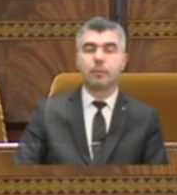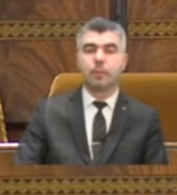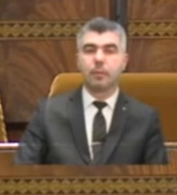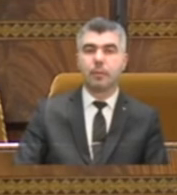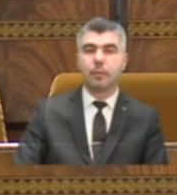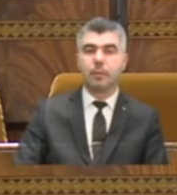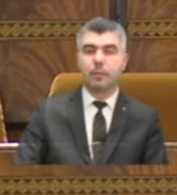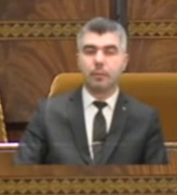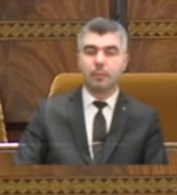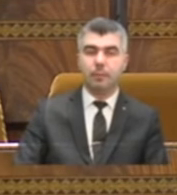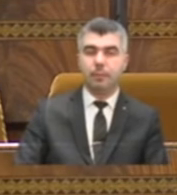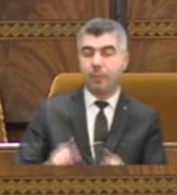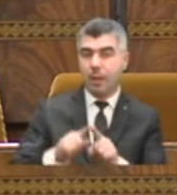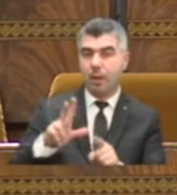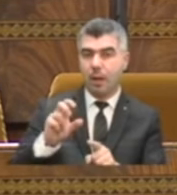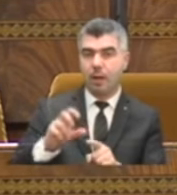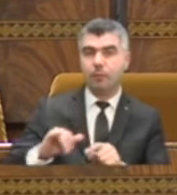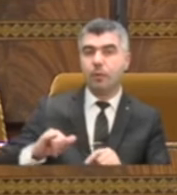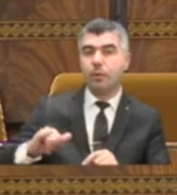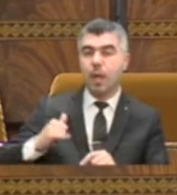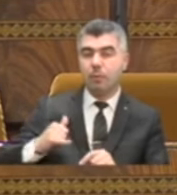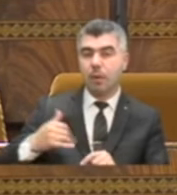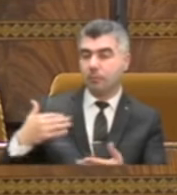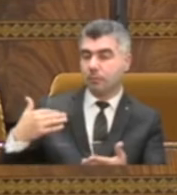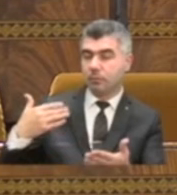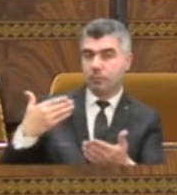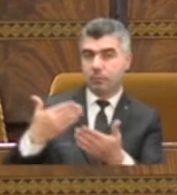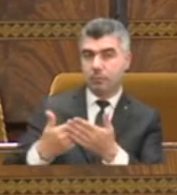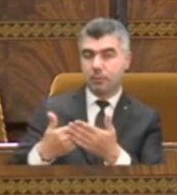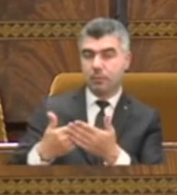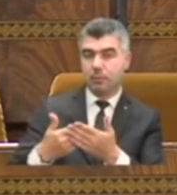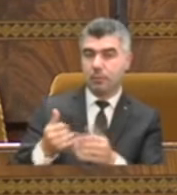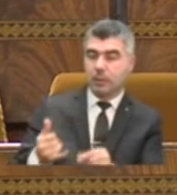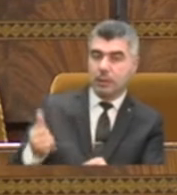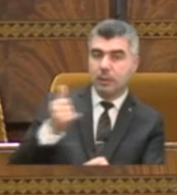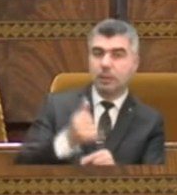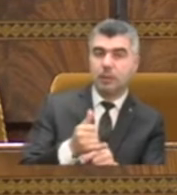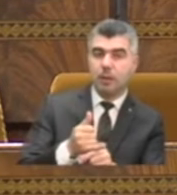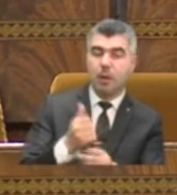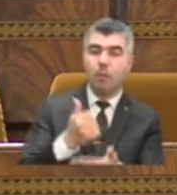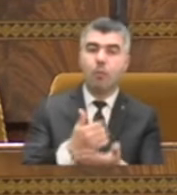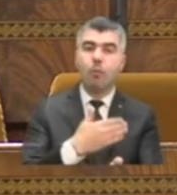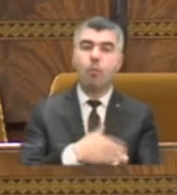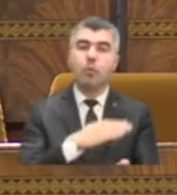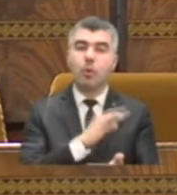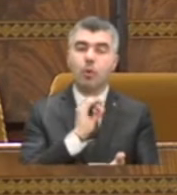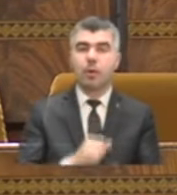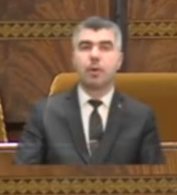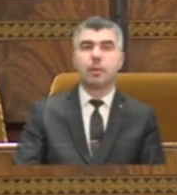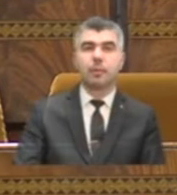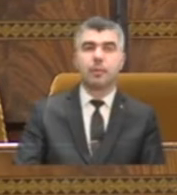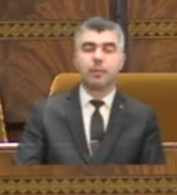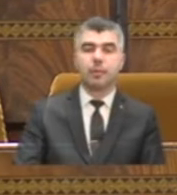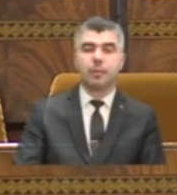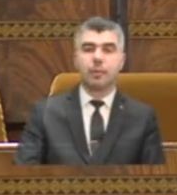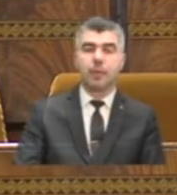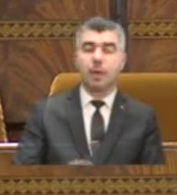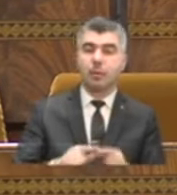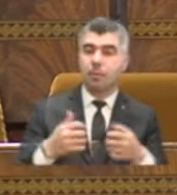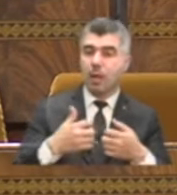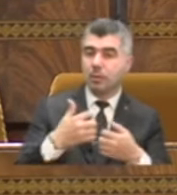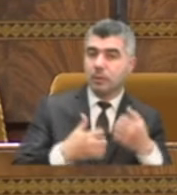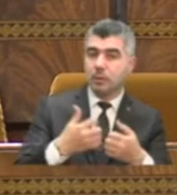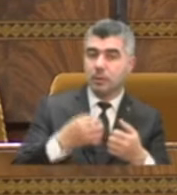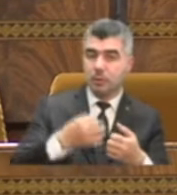سيد الوزير المحترم، عرف قطاع الشباب خلال الفترة التي توليتم فيها مسؤولية هذا القطاع دينامية